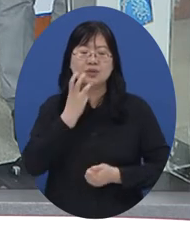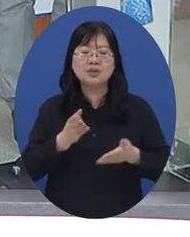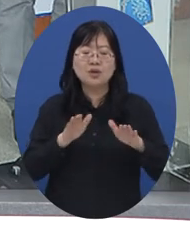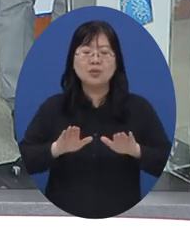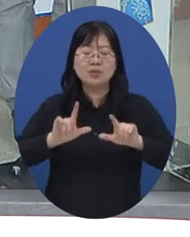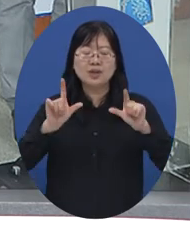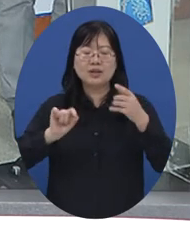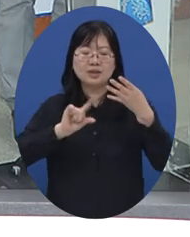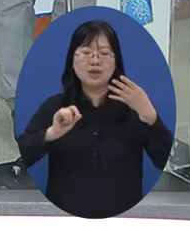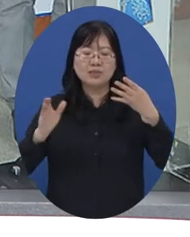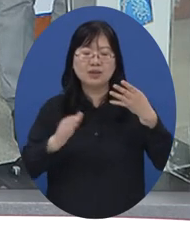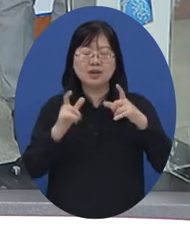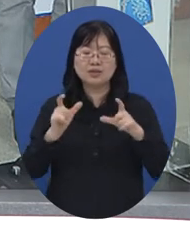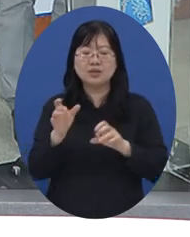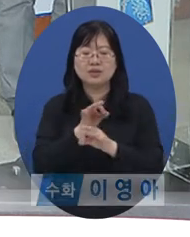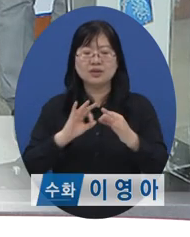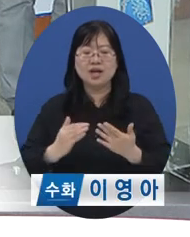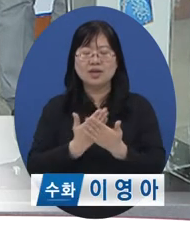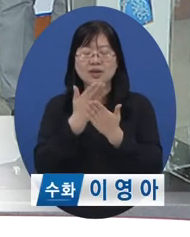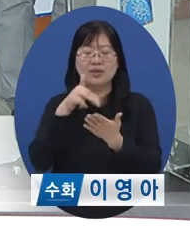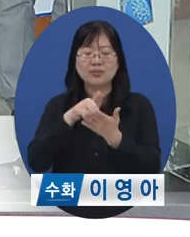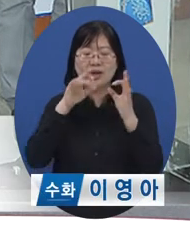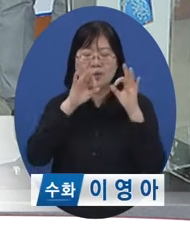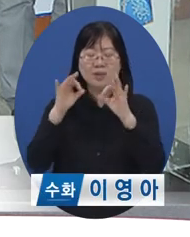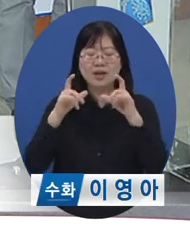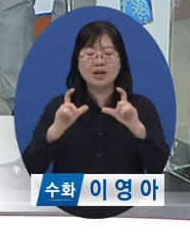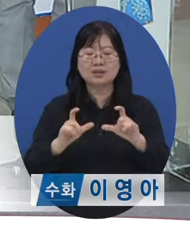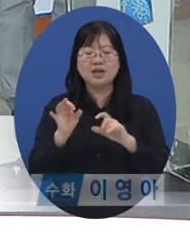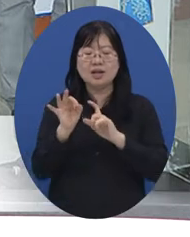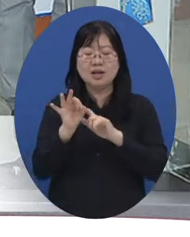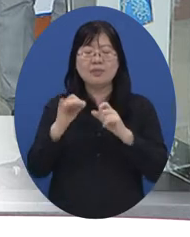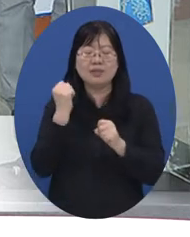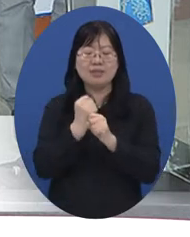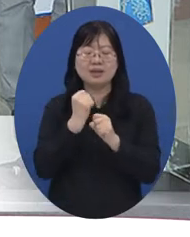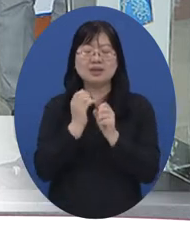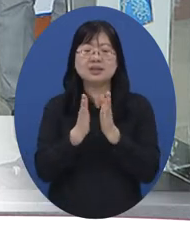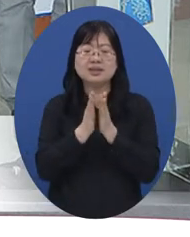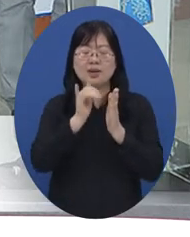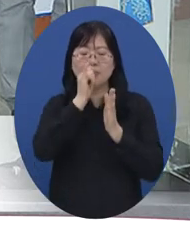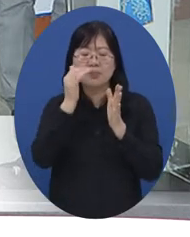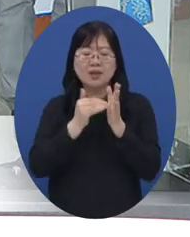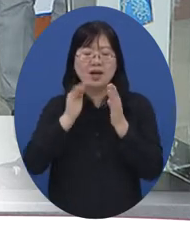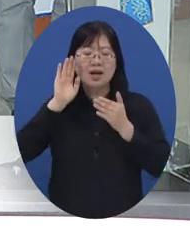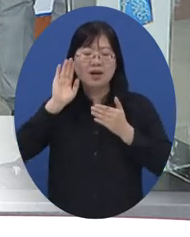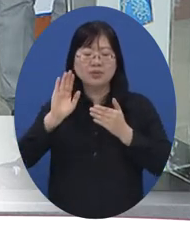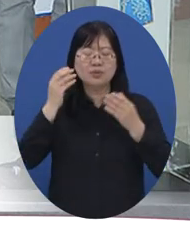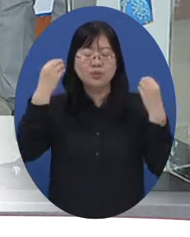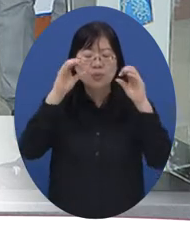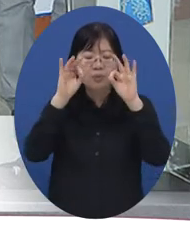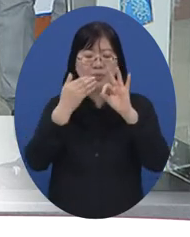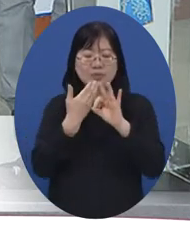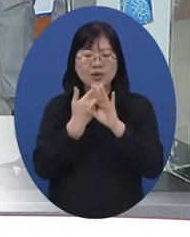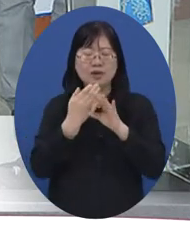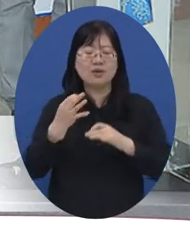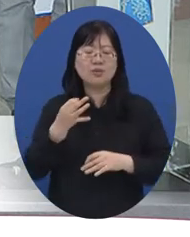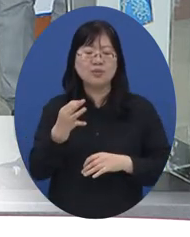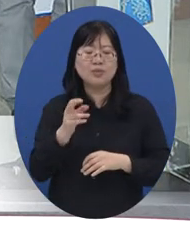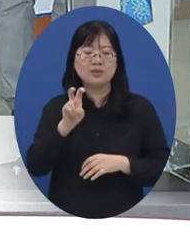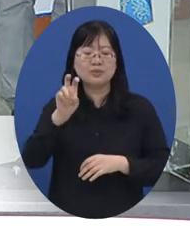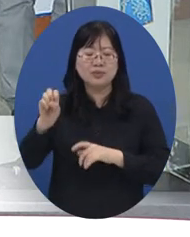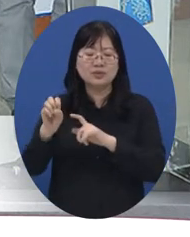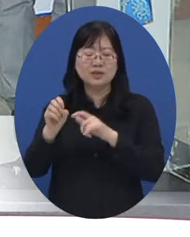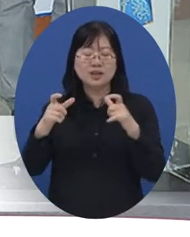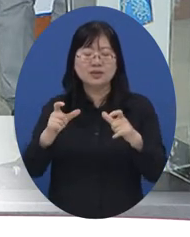경기도가 올해 4월부터 지역경제 활성화 차원에서 지역화폐 발행을 시작했는데요. 앞으로 경기도 공연을 보면 관람료의